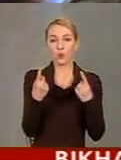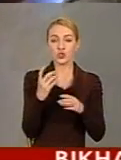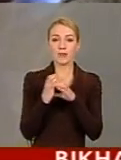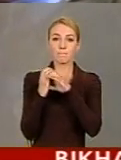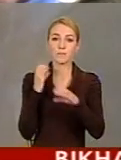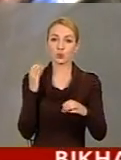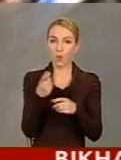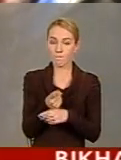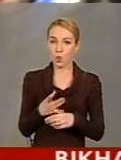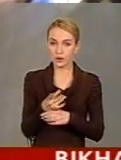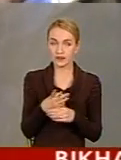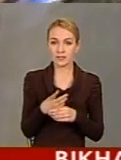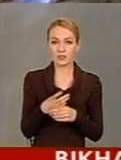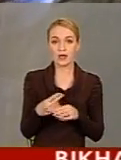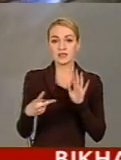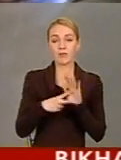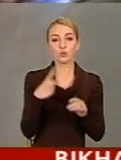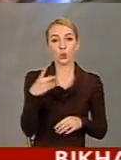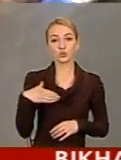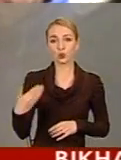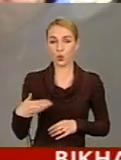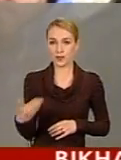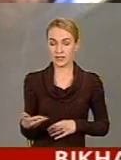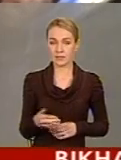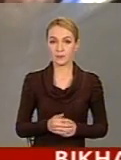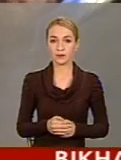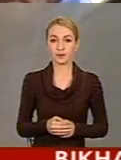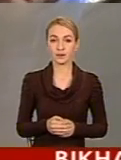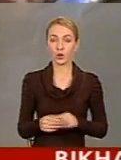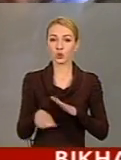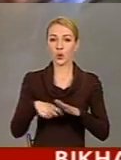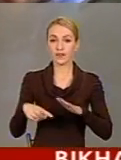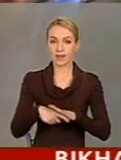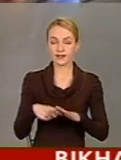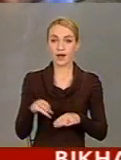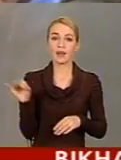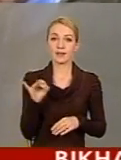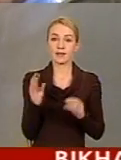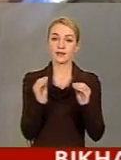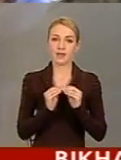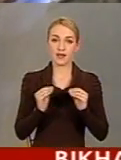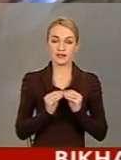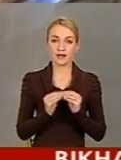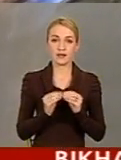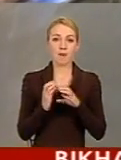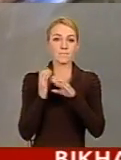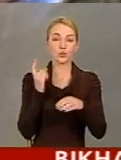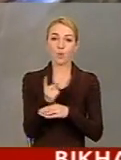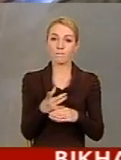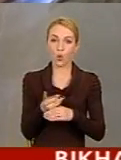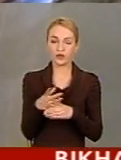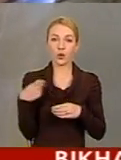миномты Сем с одной стороны со стороны Донецка и 10 миномтных